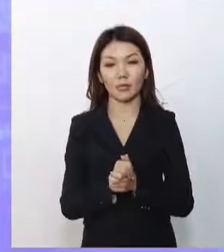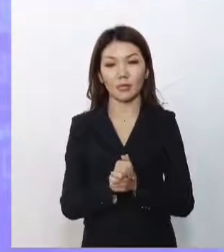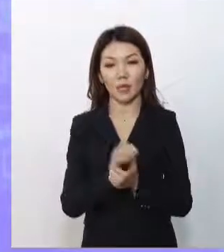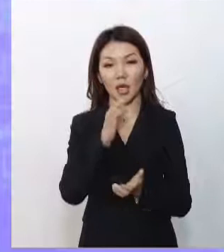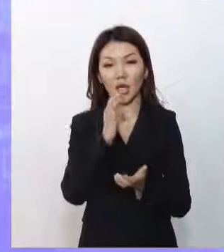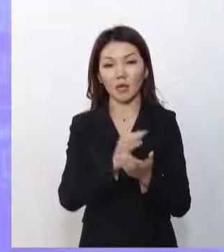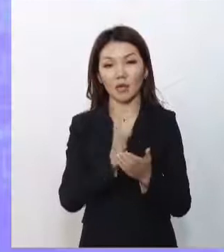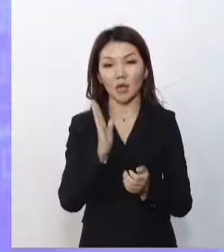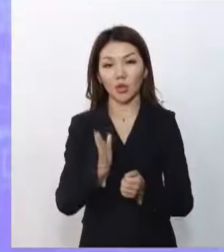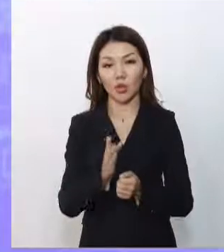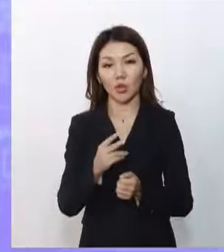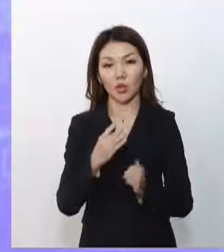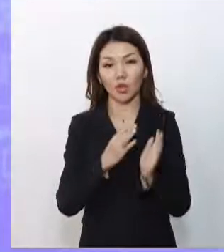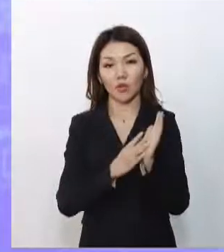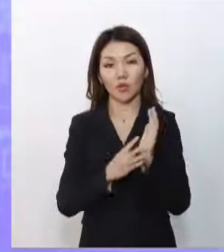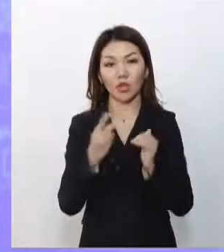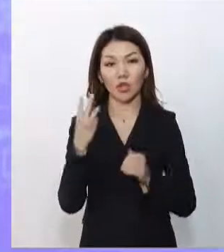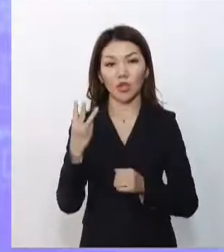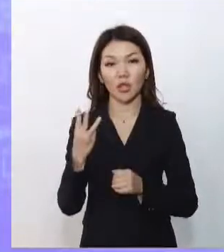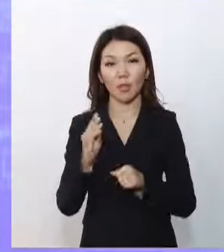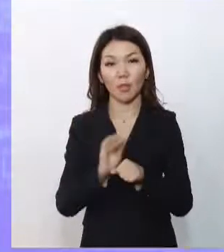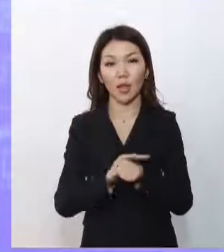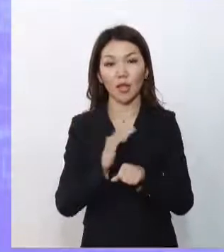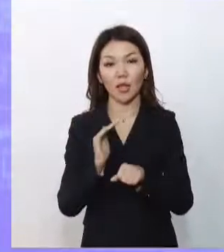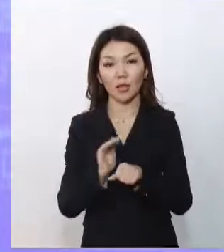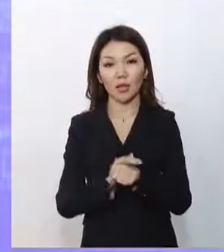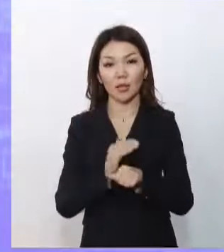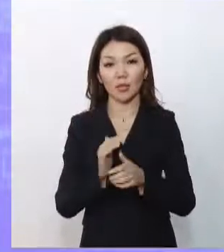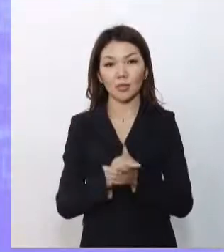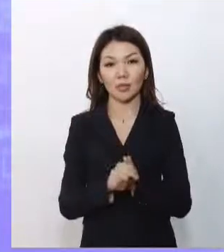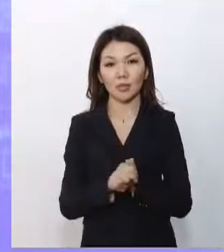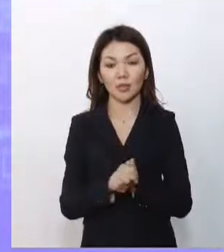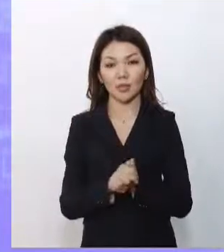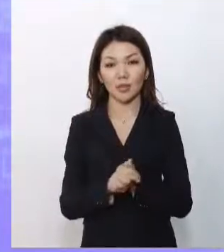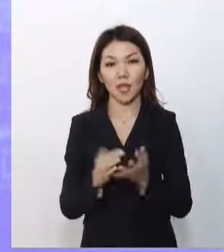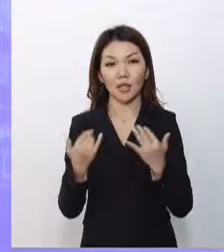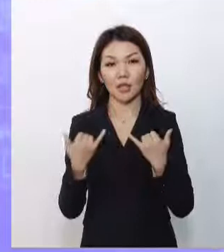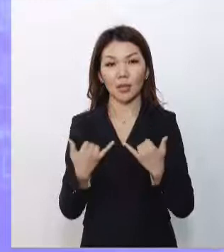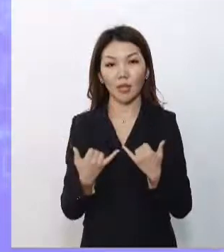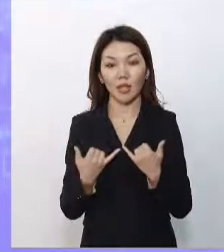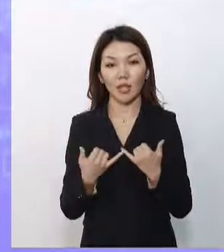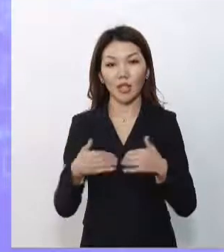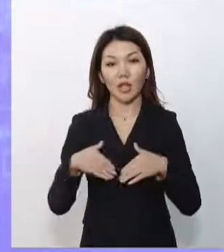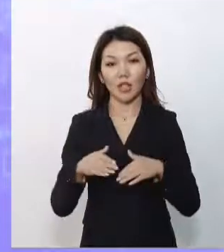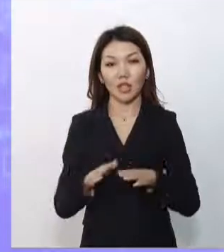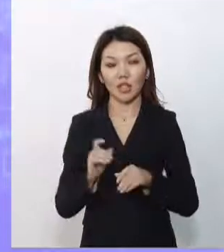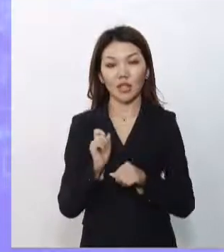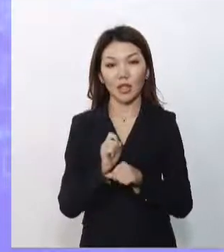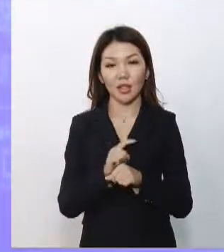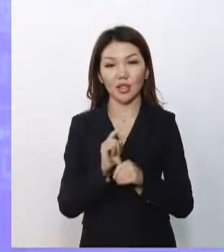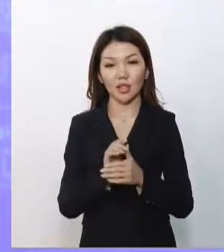Результат равен 93. Молодцы! А теперь решите